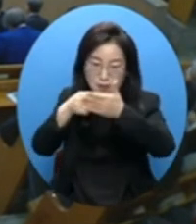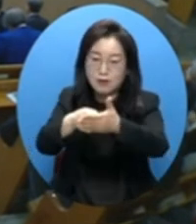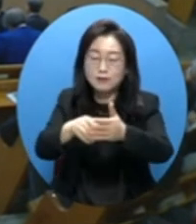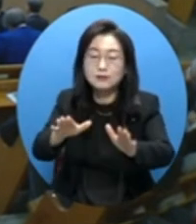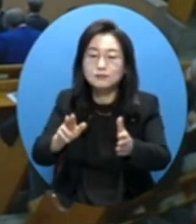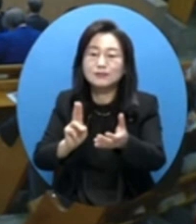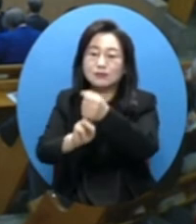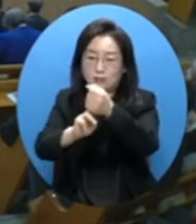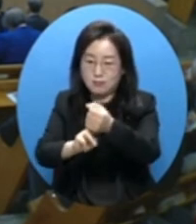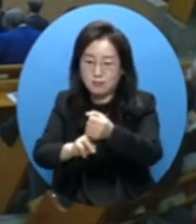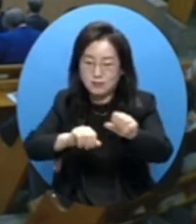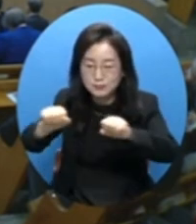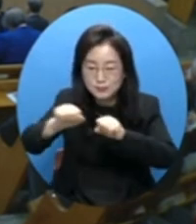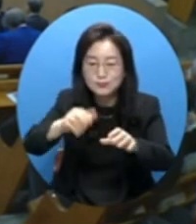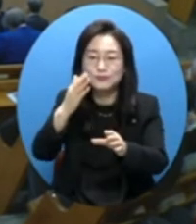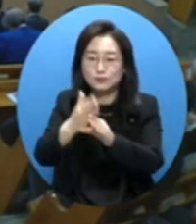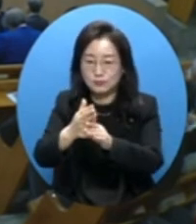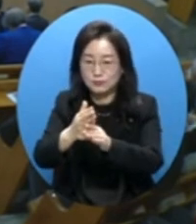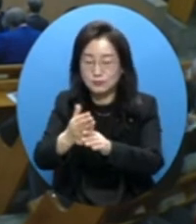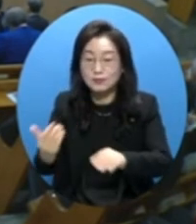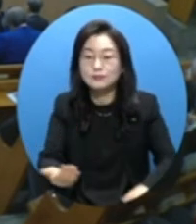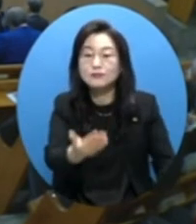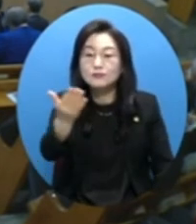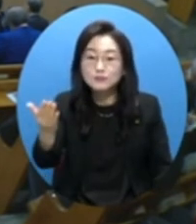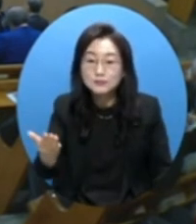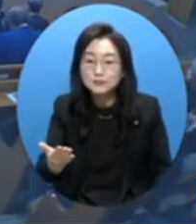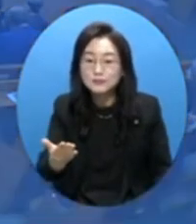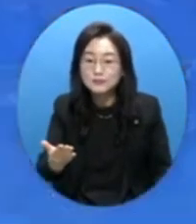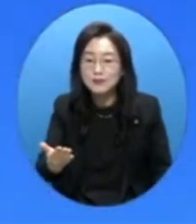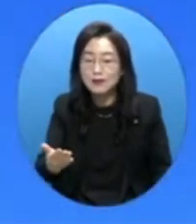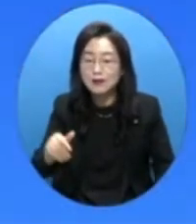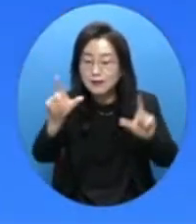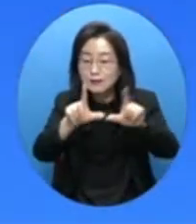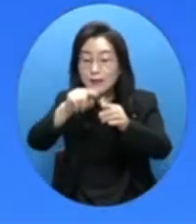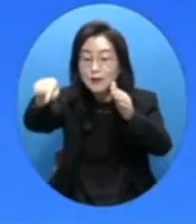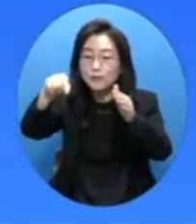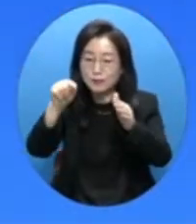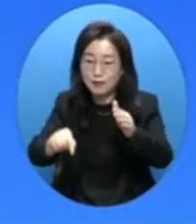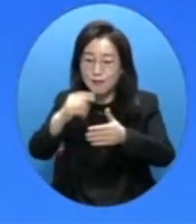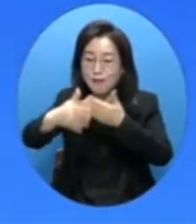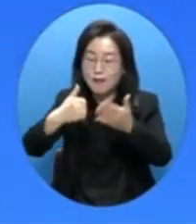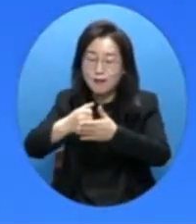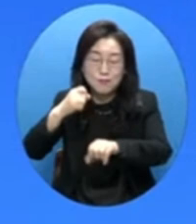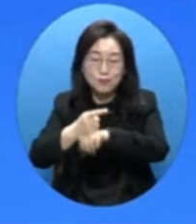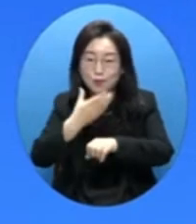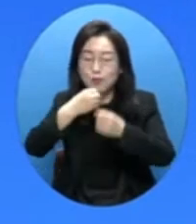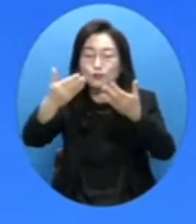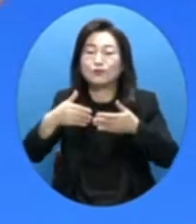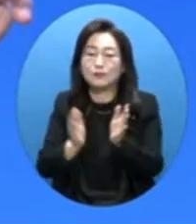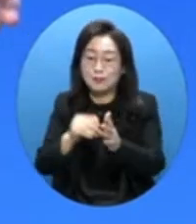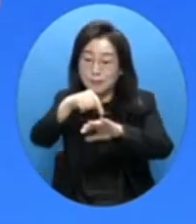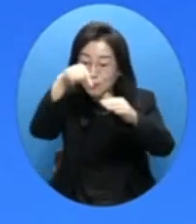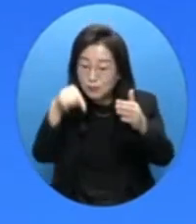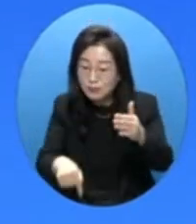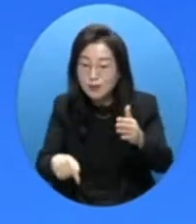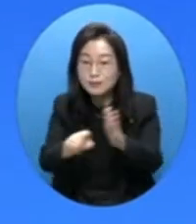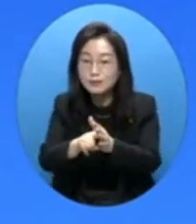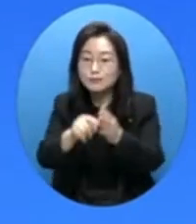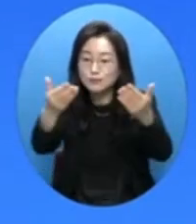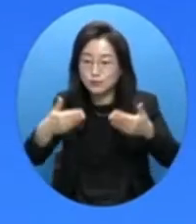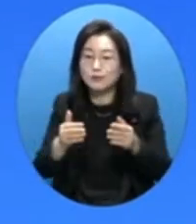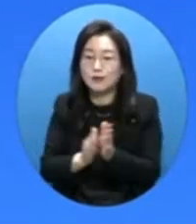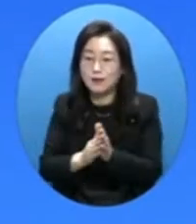창조하는 ceo로 살아가고 있습니다 여러분 우리 삶 가운데 하나님이 그런 복을 주셨습니다 우리 마음까지 믿음을 심어